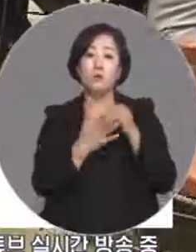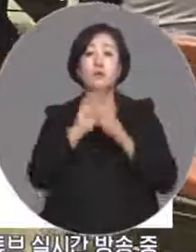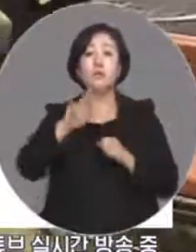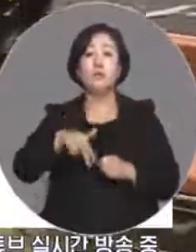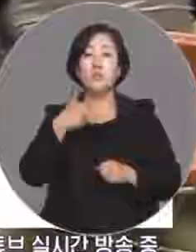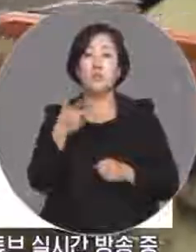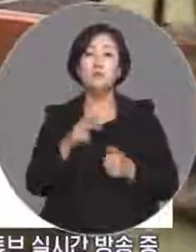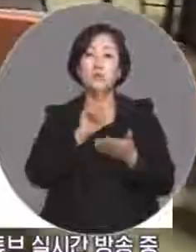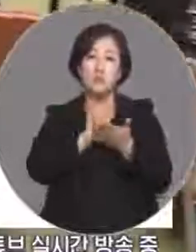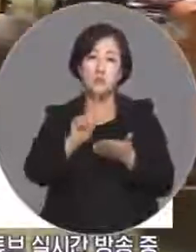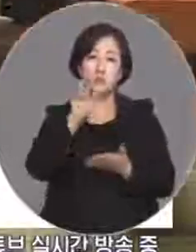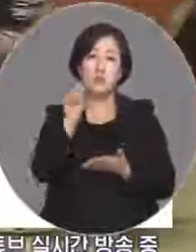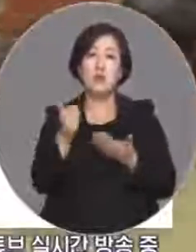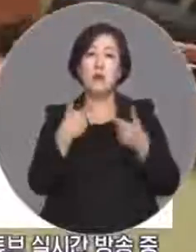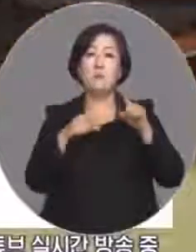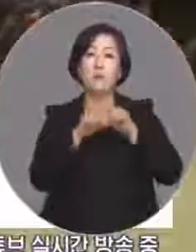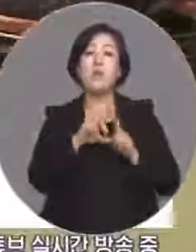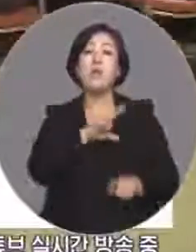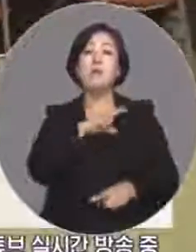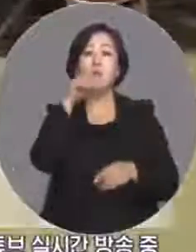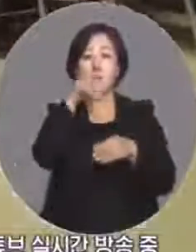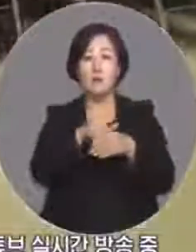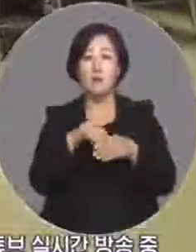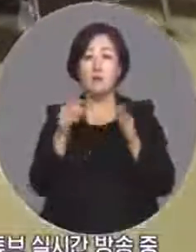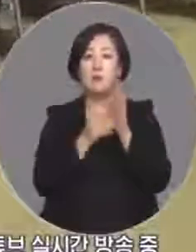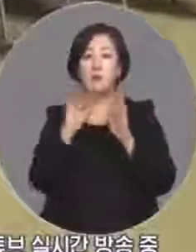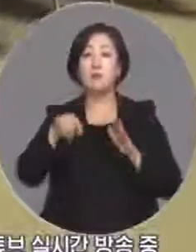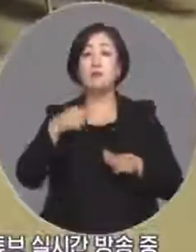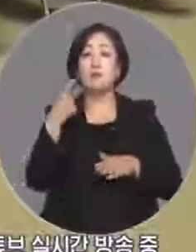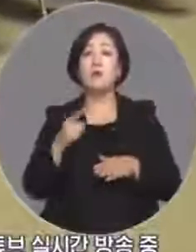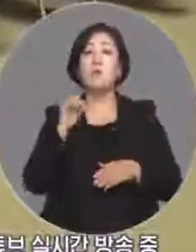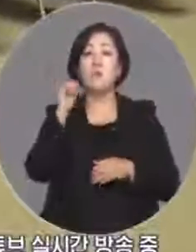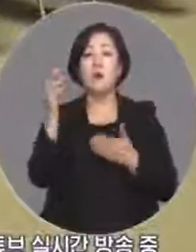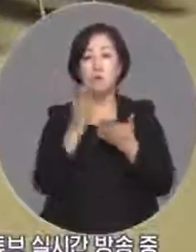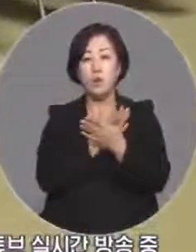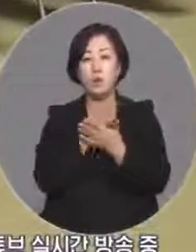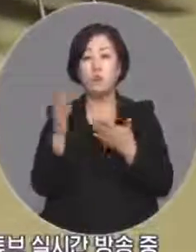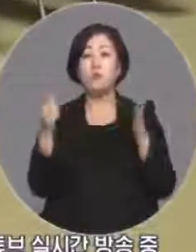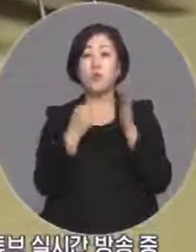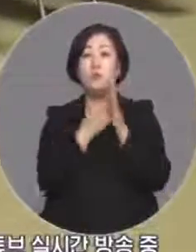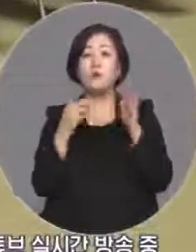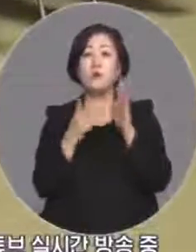주 노조 지부장 등의 임원 선거를 거친 뒤 파업 여부를 결정할 계획입니다.